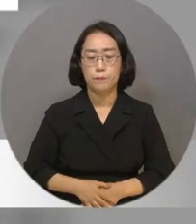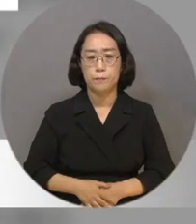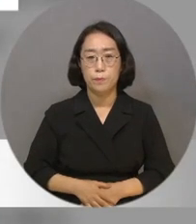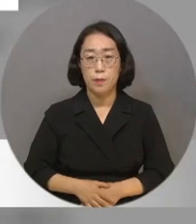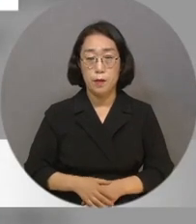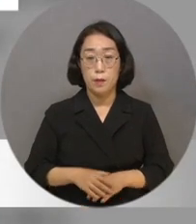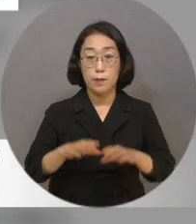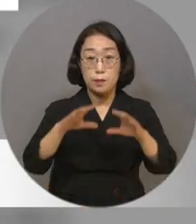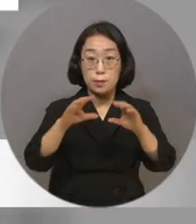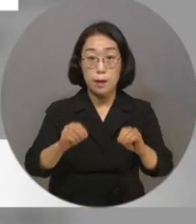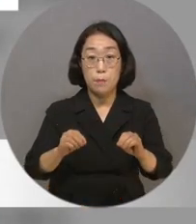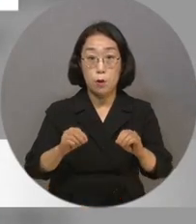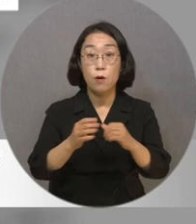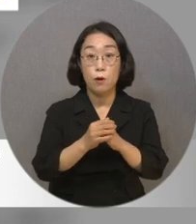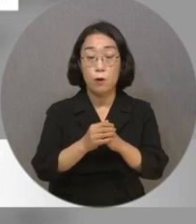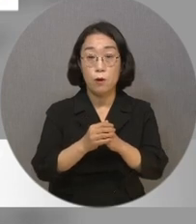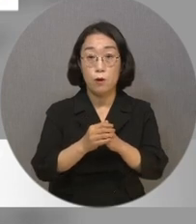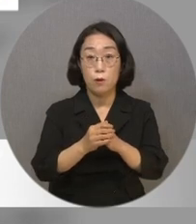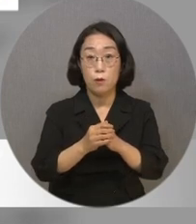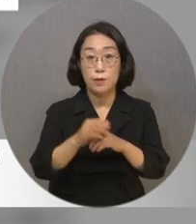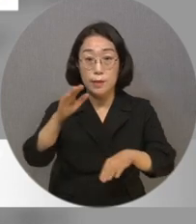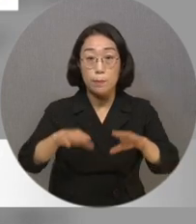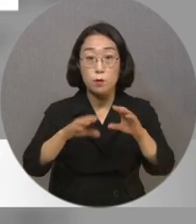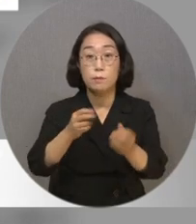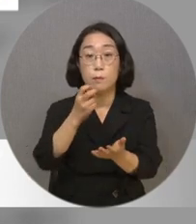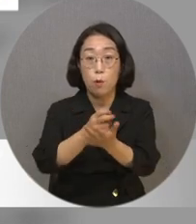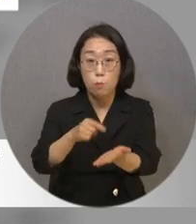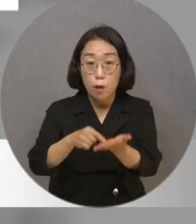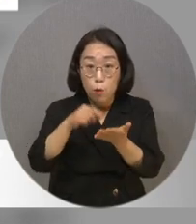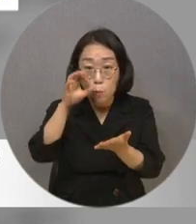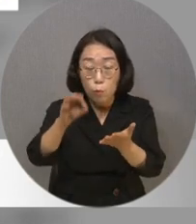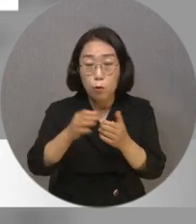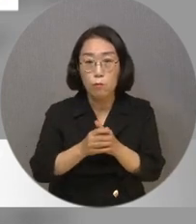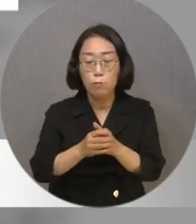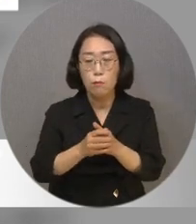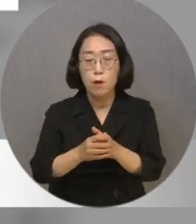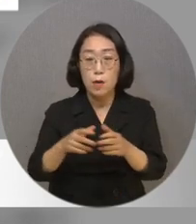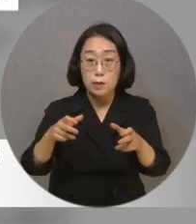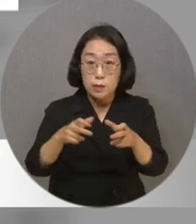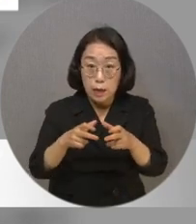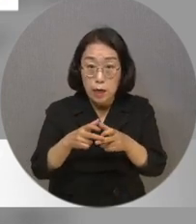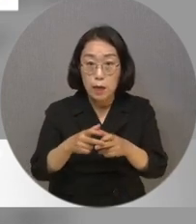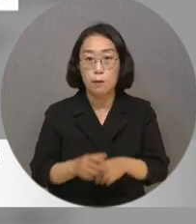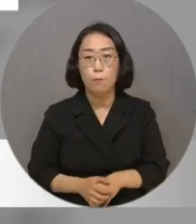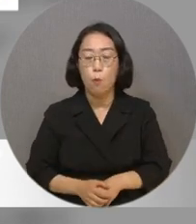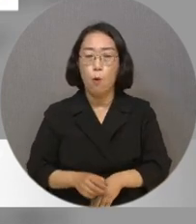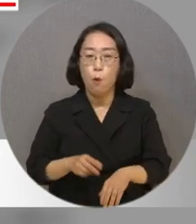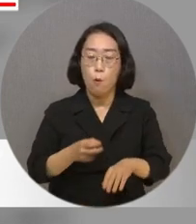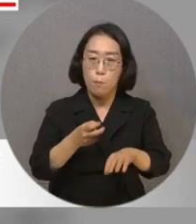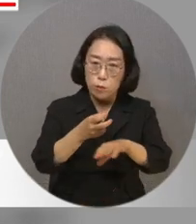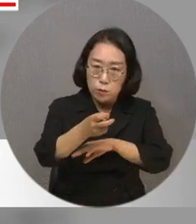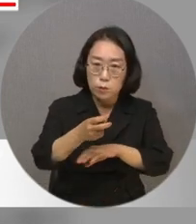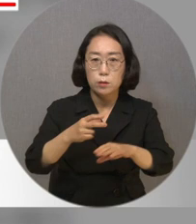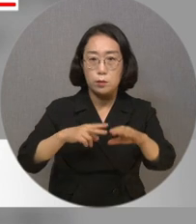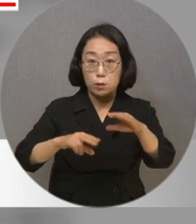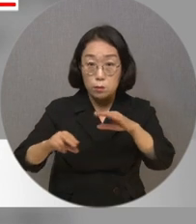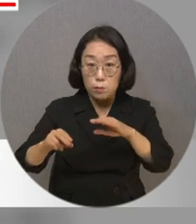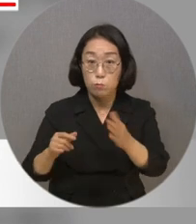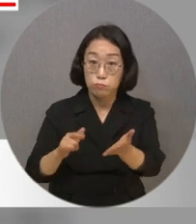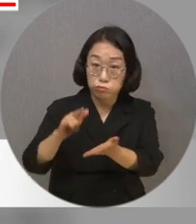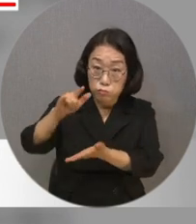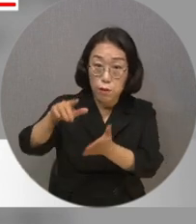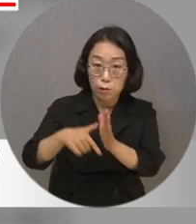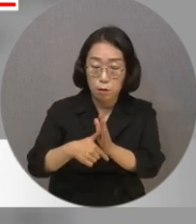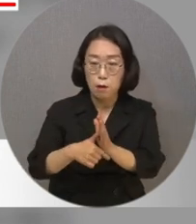차별금지법 제19조에 따르면 교통사업자는 장애인이 교통수단을 이용할 때 장애인 보조기구 등의 동승